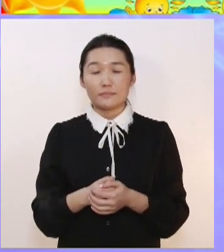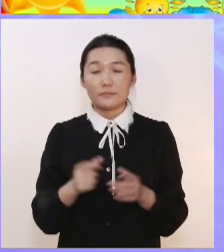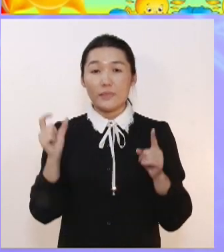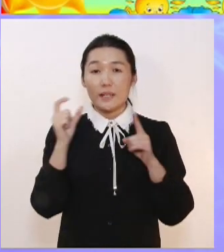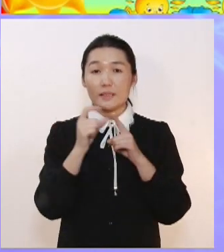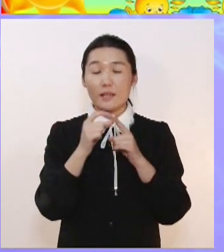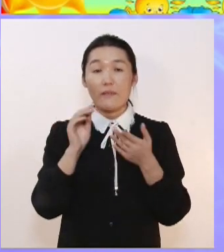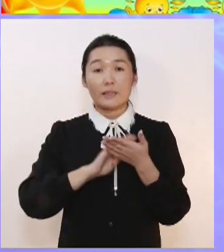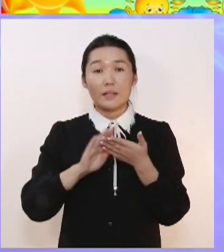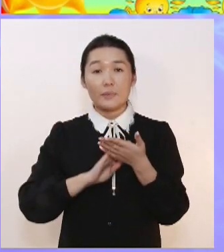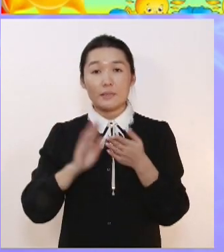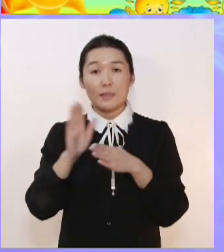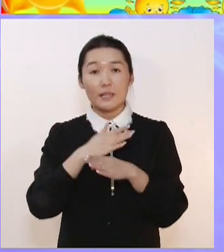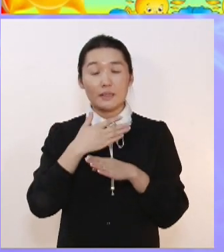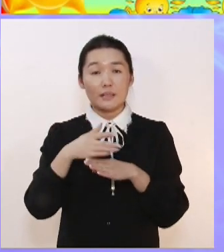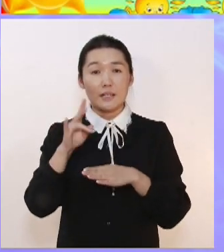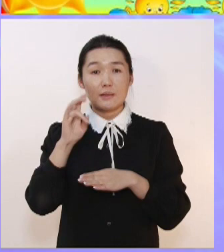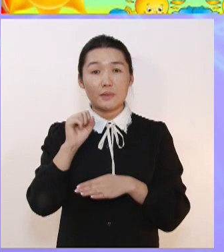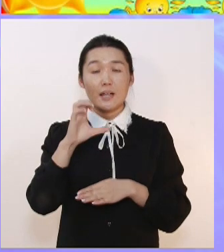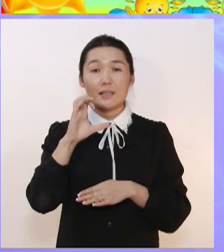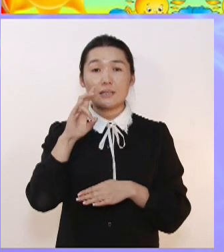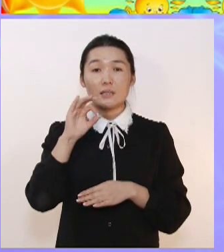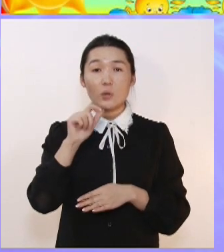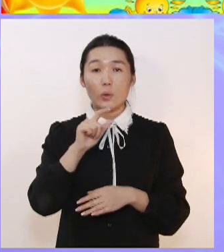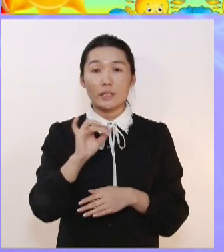Слова на письме делим на слоги.